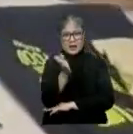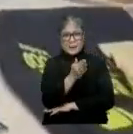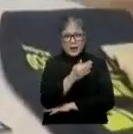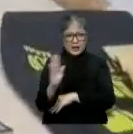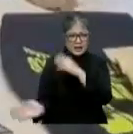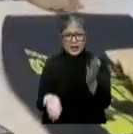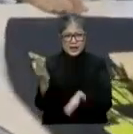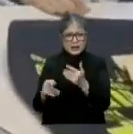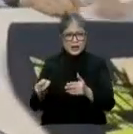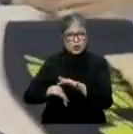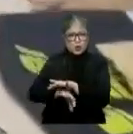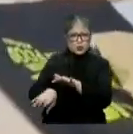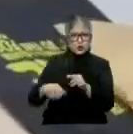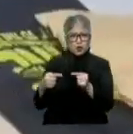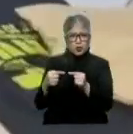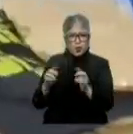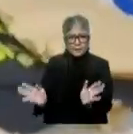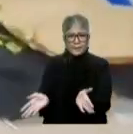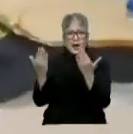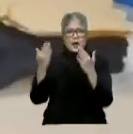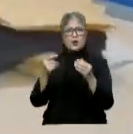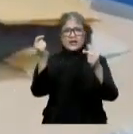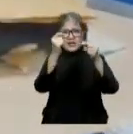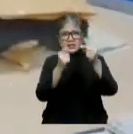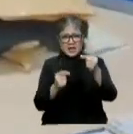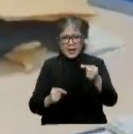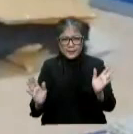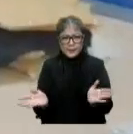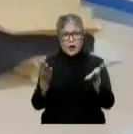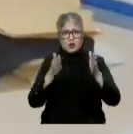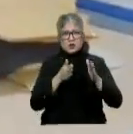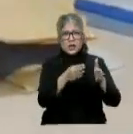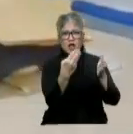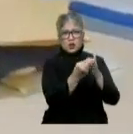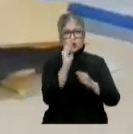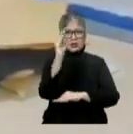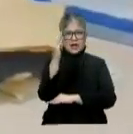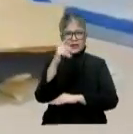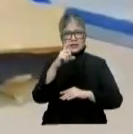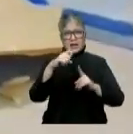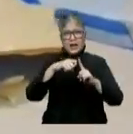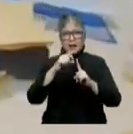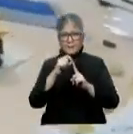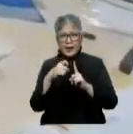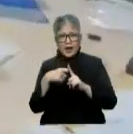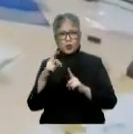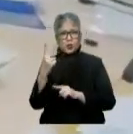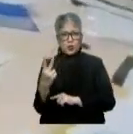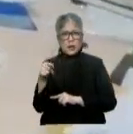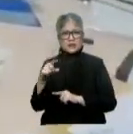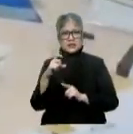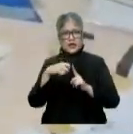korupsi pada pekerjaan pembangunan Design and build jalan tol Jakarta Cikampek 2 elevated ruas Cikunir Karawang